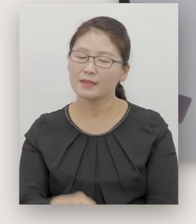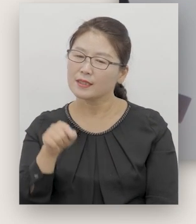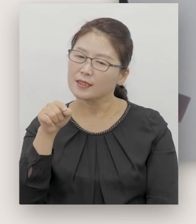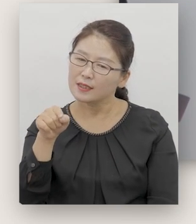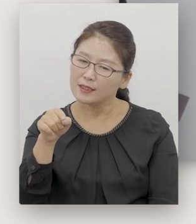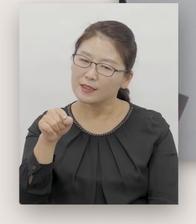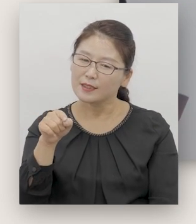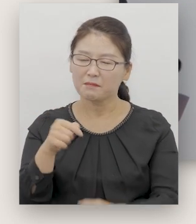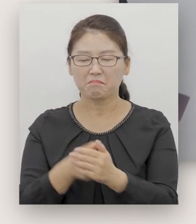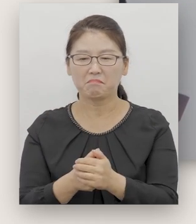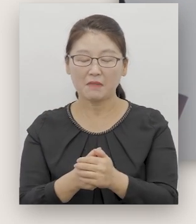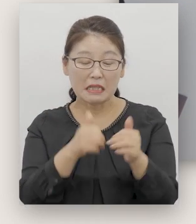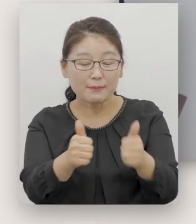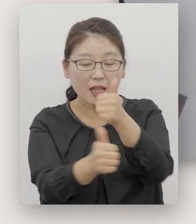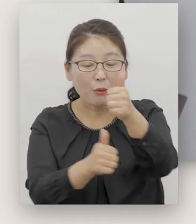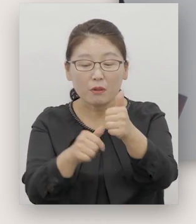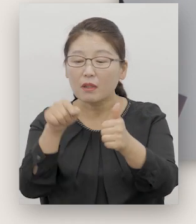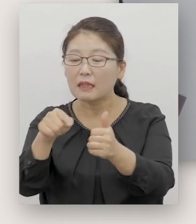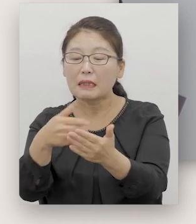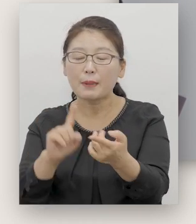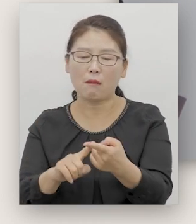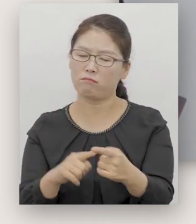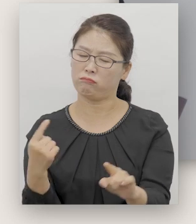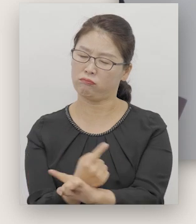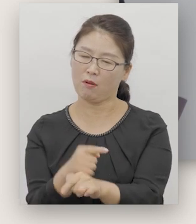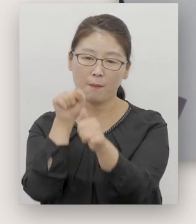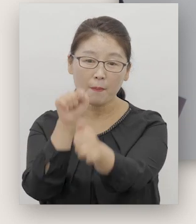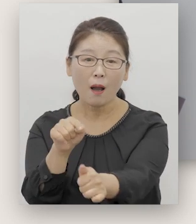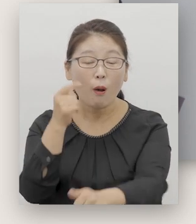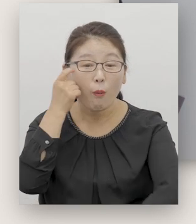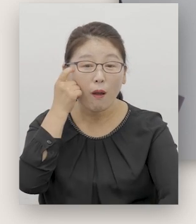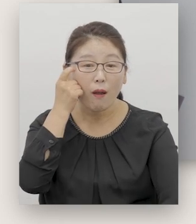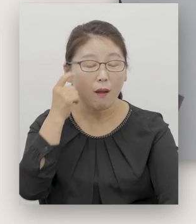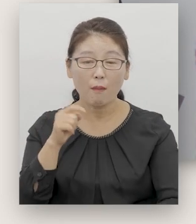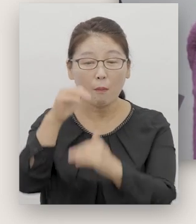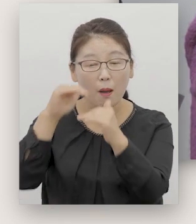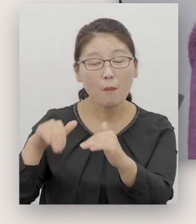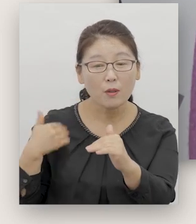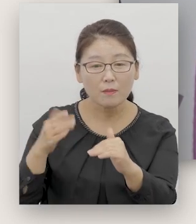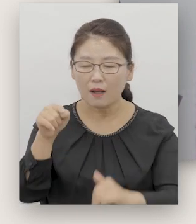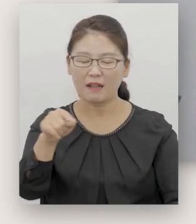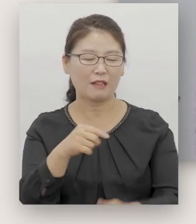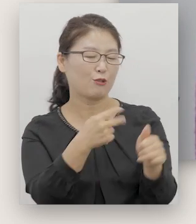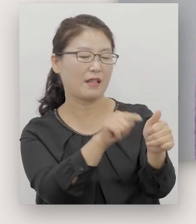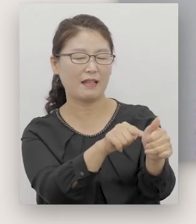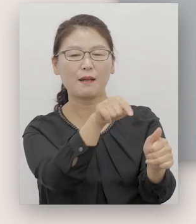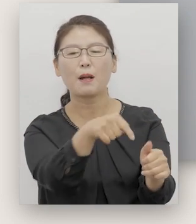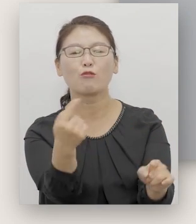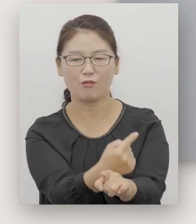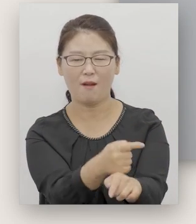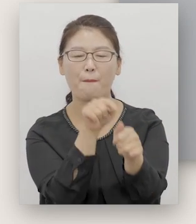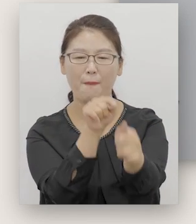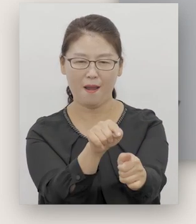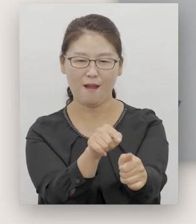위원회에서 듀샹에게 이 작업을 수정해 줄 것을 요청을 하고 듀샹은 이 작업을 수정한 대신에 이 그림을 그